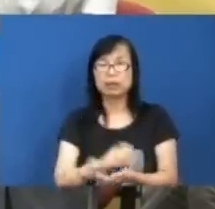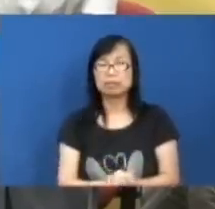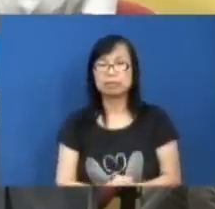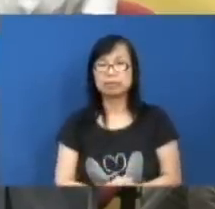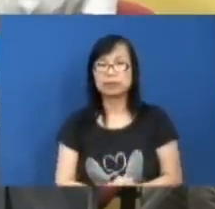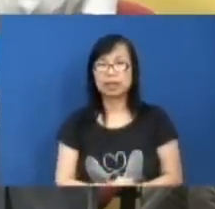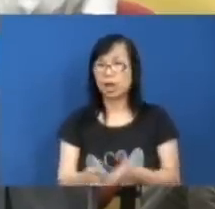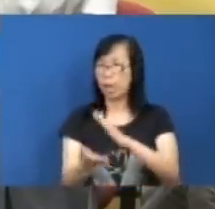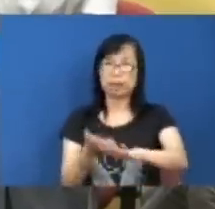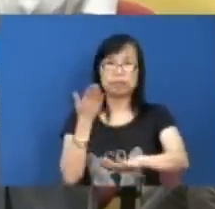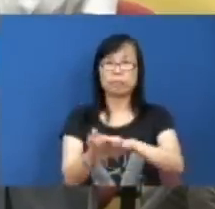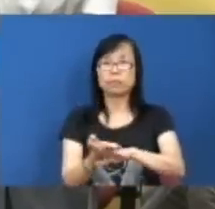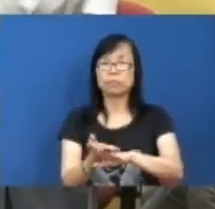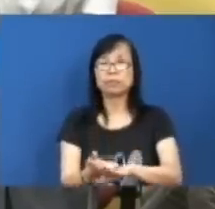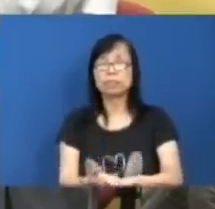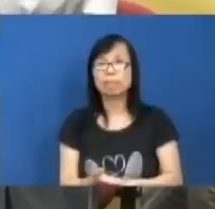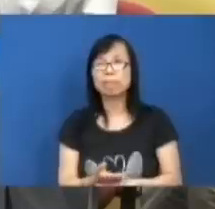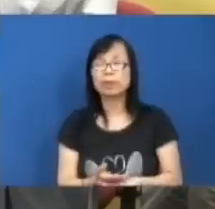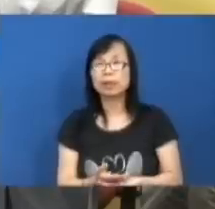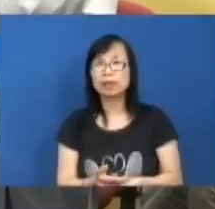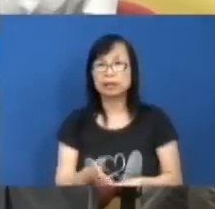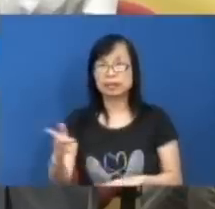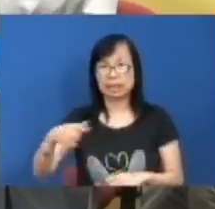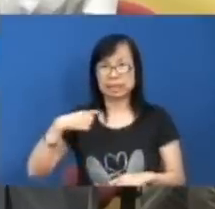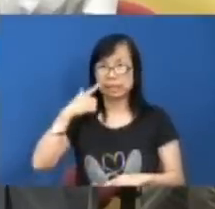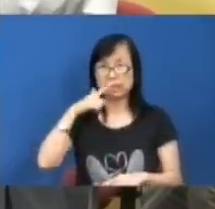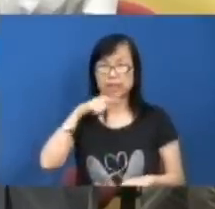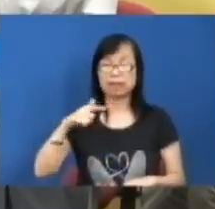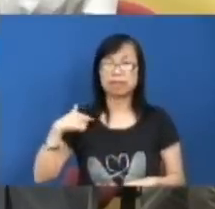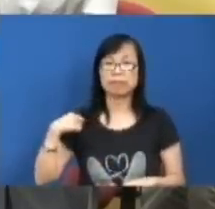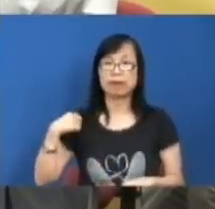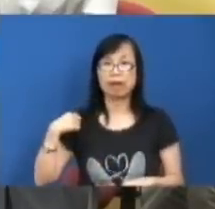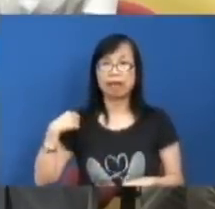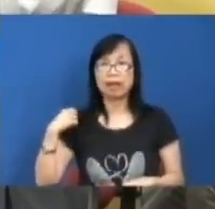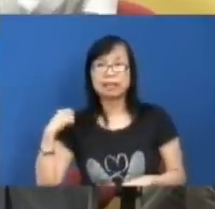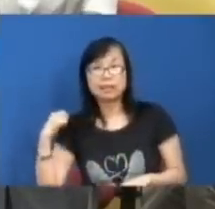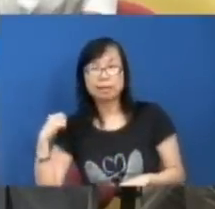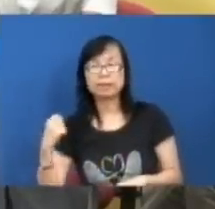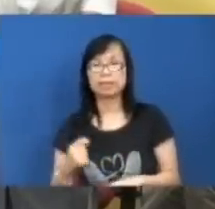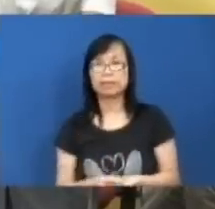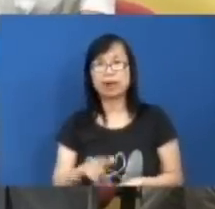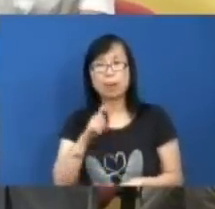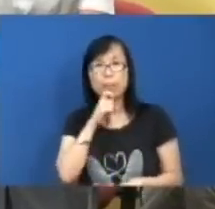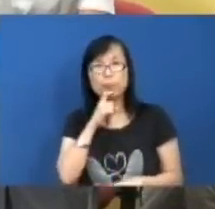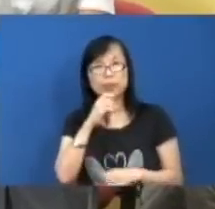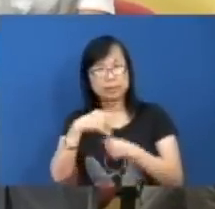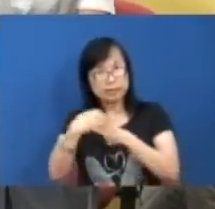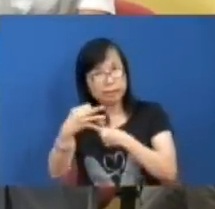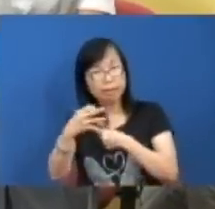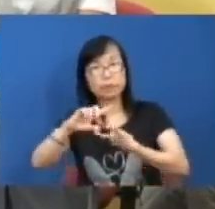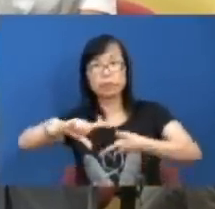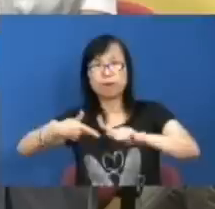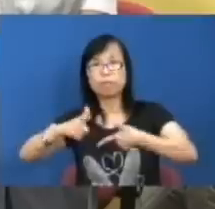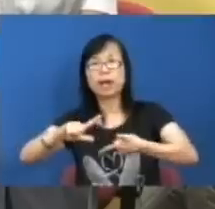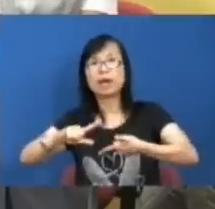佢，重新做嗰個一件新嗰啲瓦仔嘅衫咧？又或者有冇第三個方法？譬如我唔